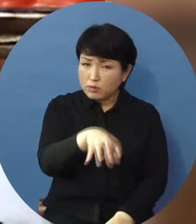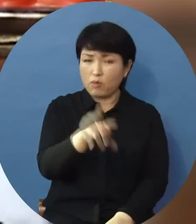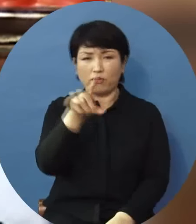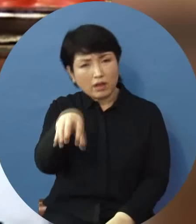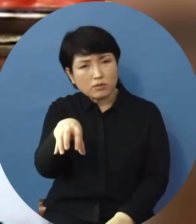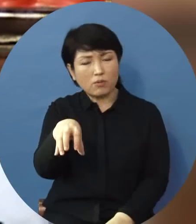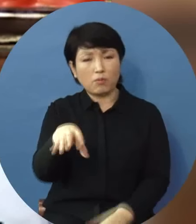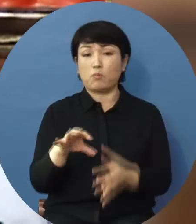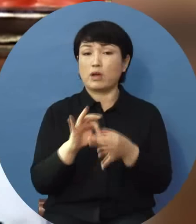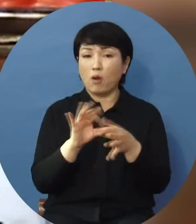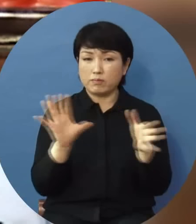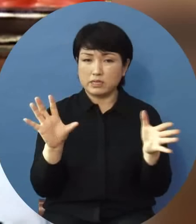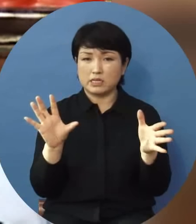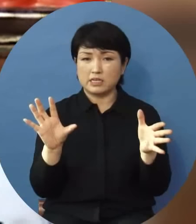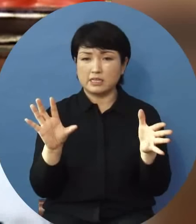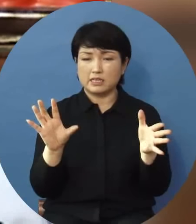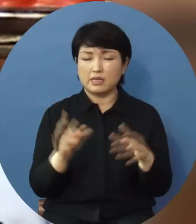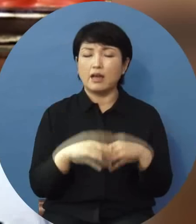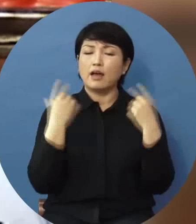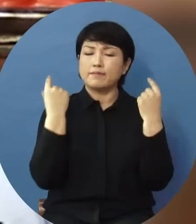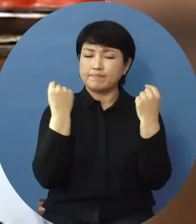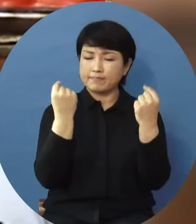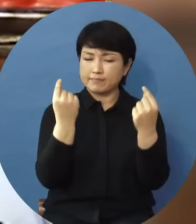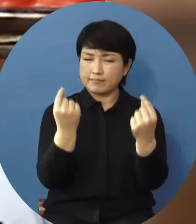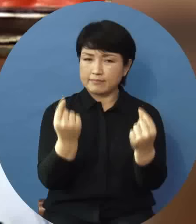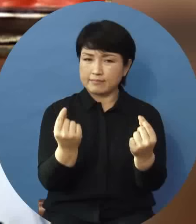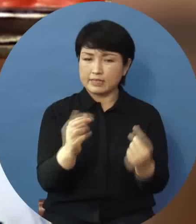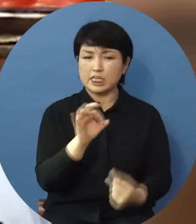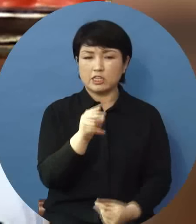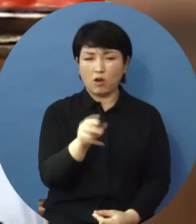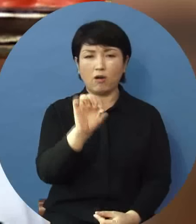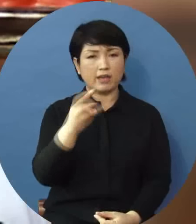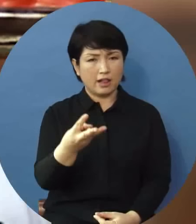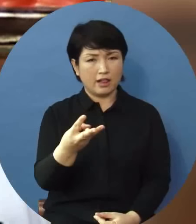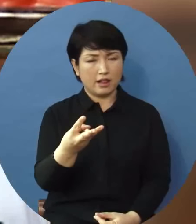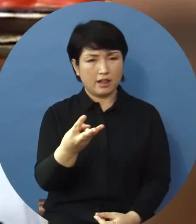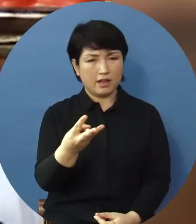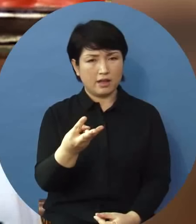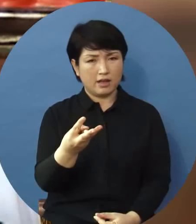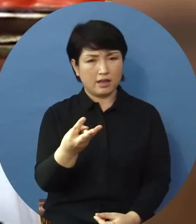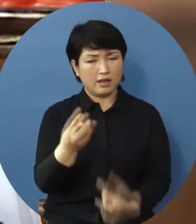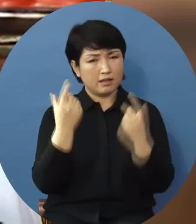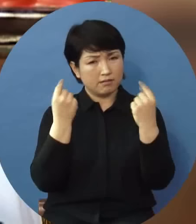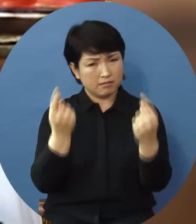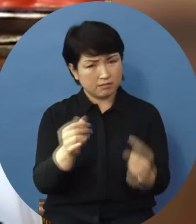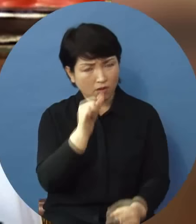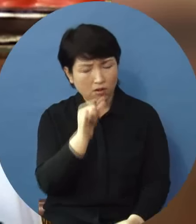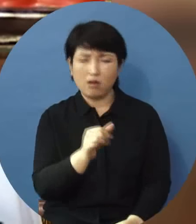어떤 장소에서도 그것이 여일하게 되느냐 안 될 때가